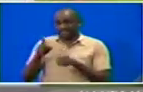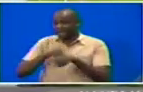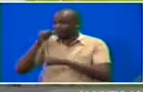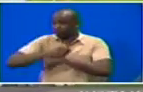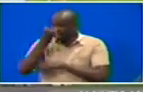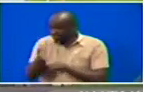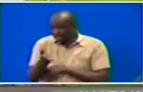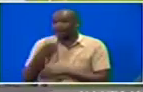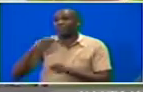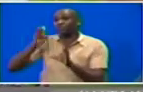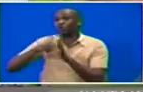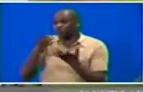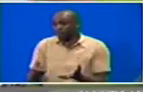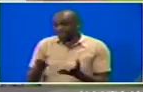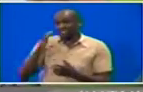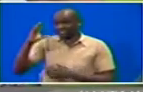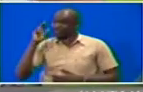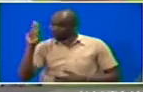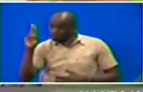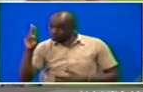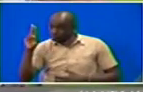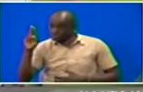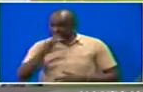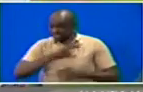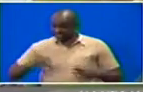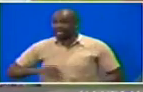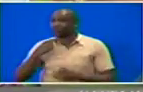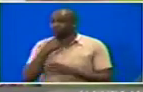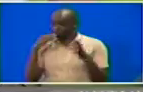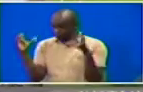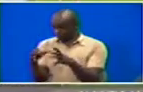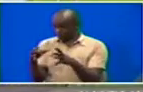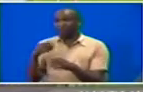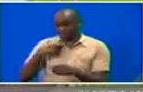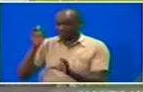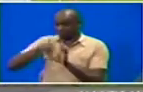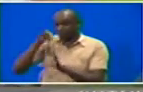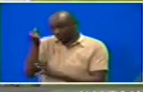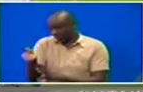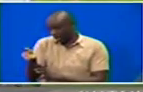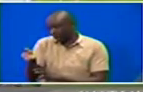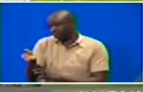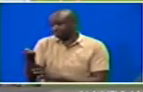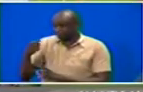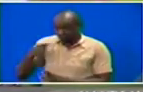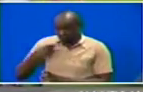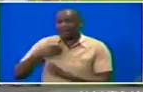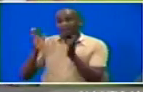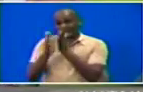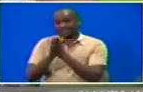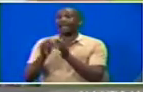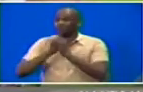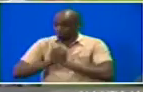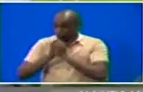shuleni tulikuwa na Christian Union ambayo ni CU. So nikajiunga na CU, nikajiunga na Praise and Worship team